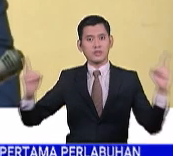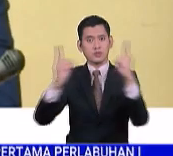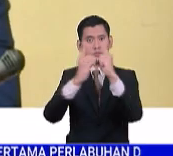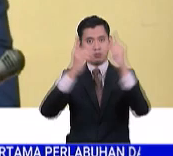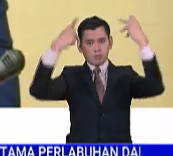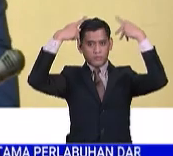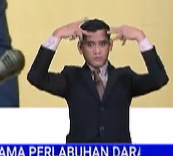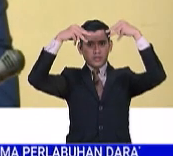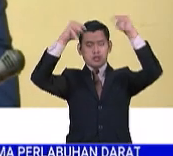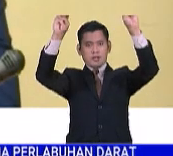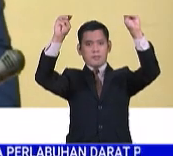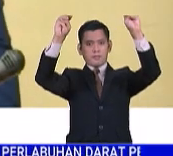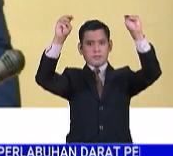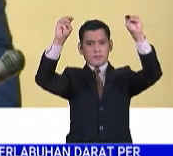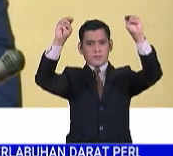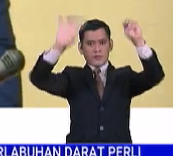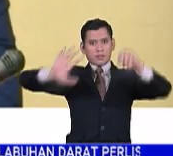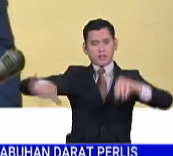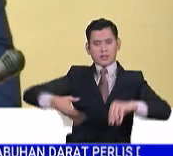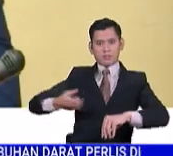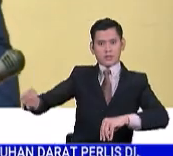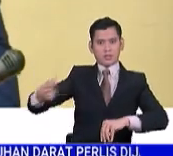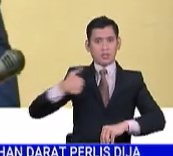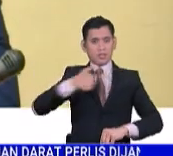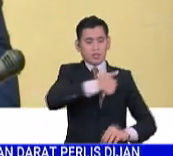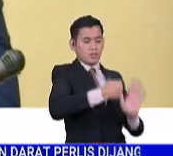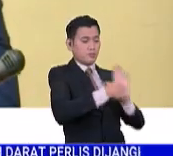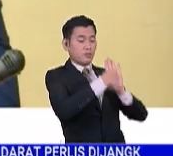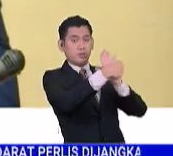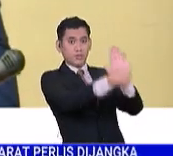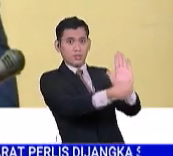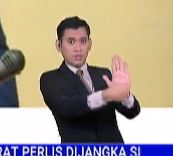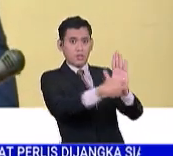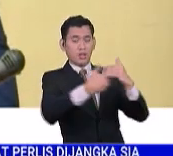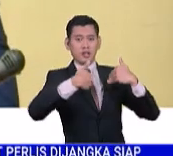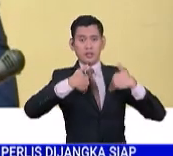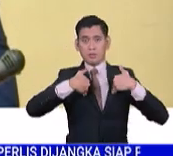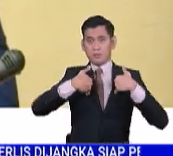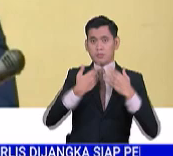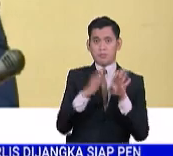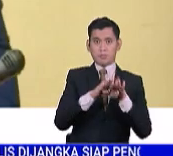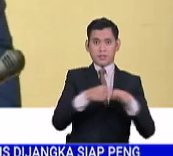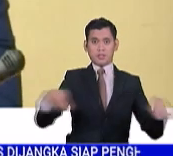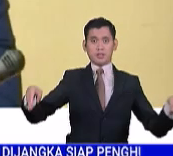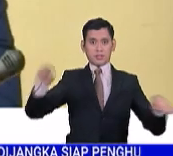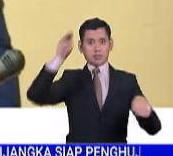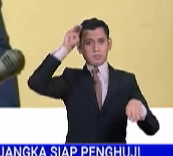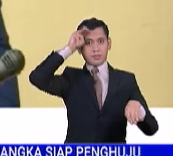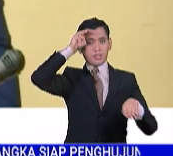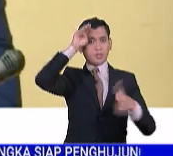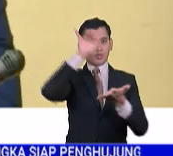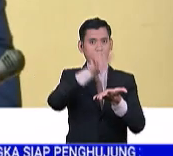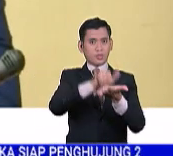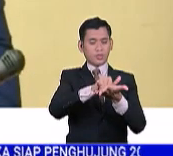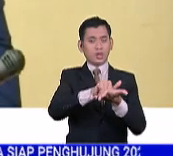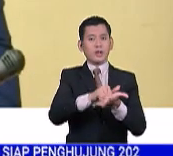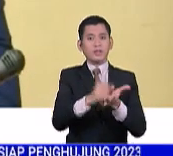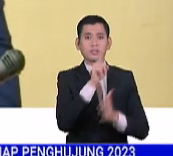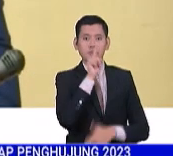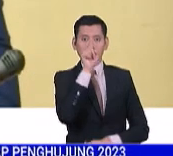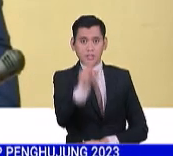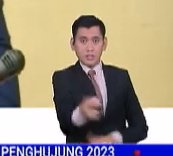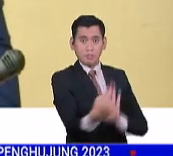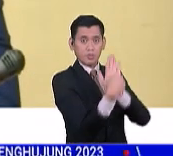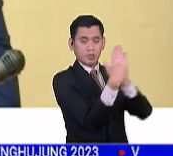perdana menterinya dibagi sayap milik kita menunjukkan nah martabat bahasa-bahasa kemasaan tuh itu